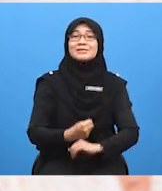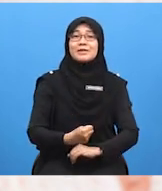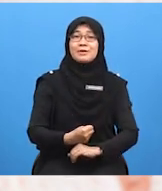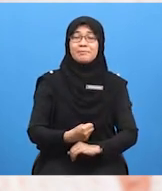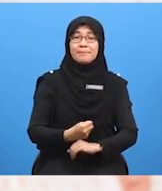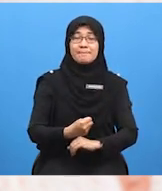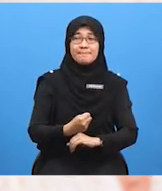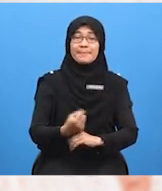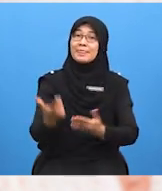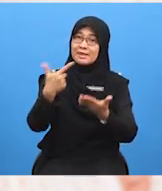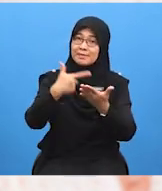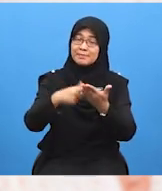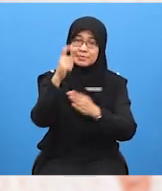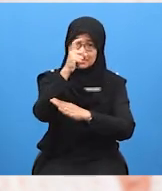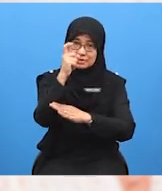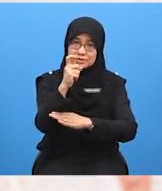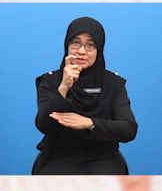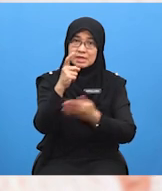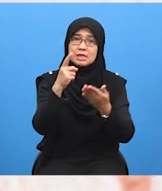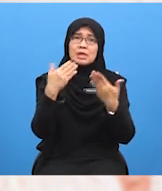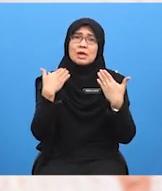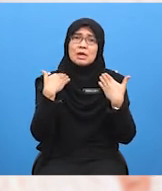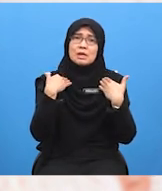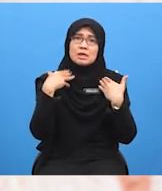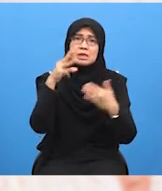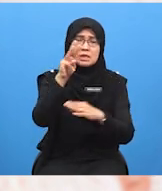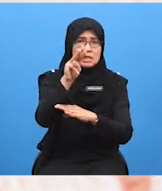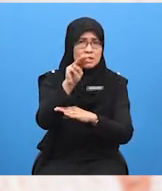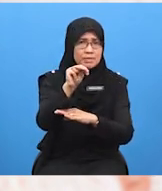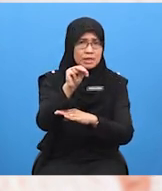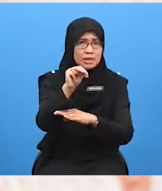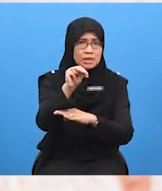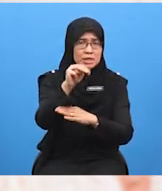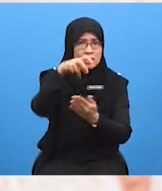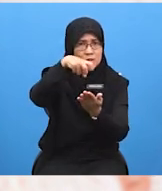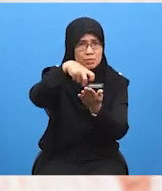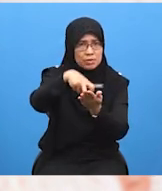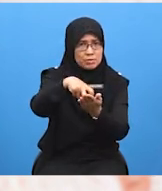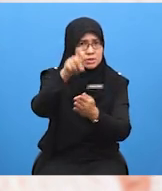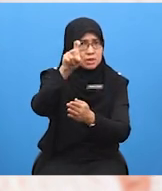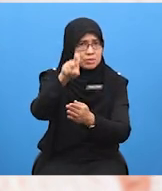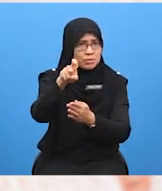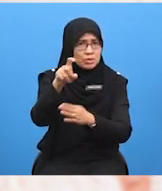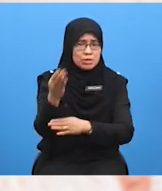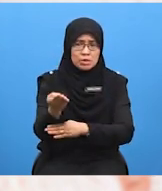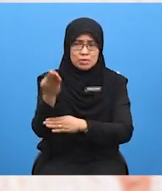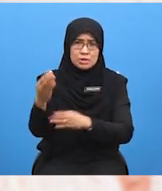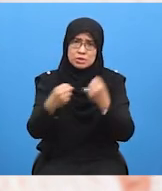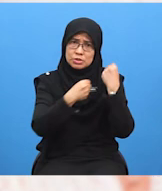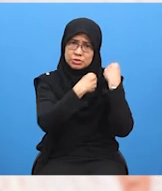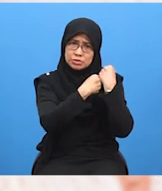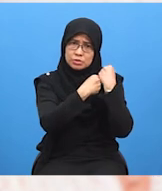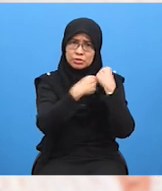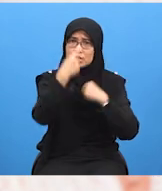Baiklah, soalan berikutnya, adakah mikro pemproses memerlukan peranti sokongan untuk